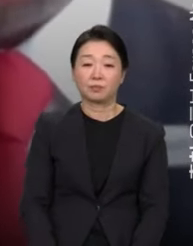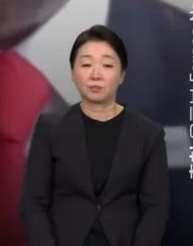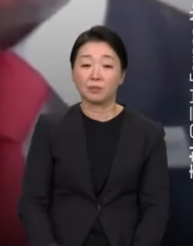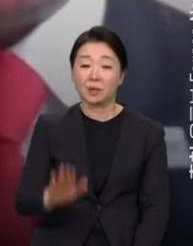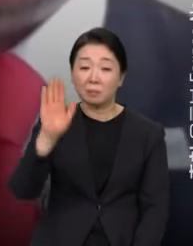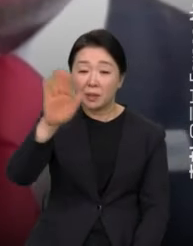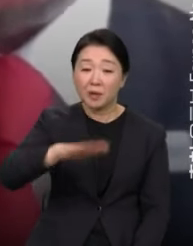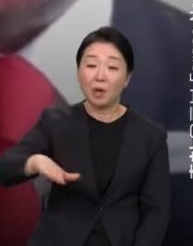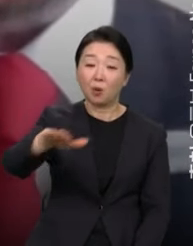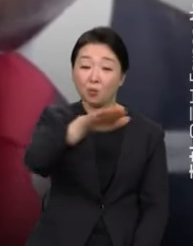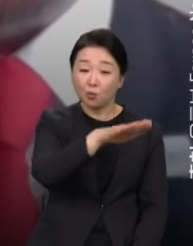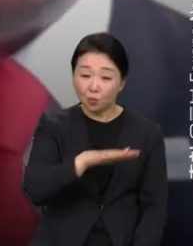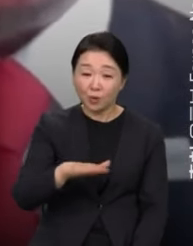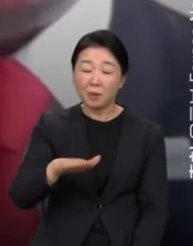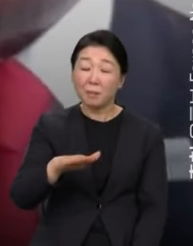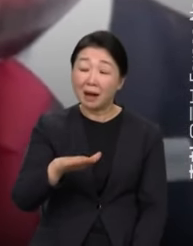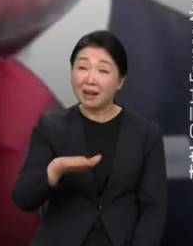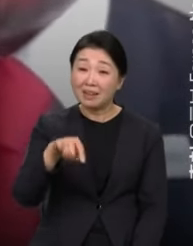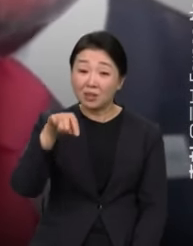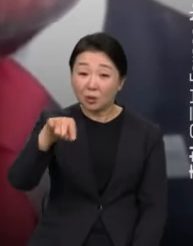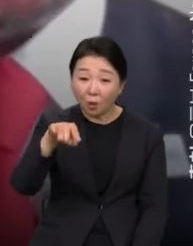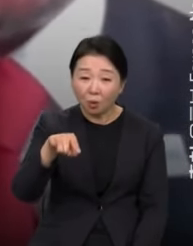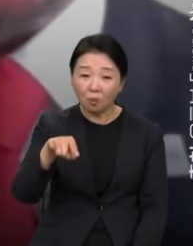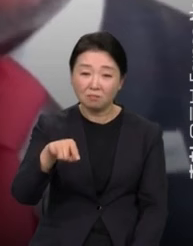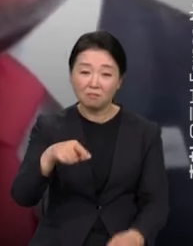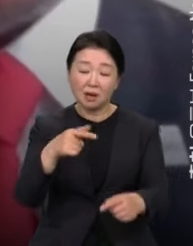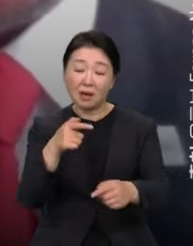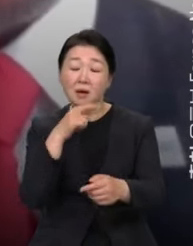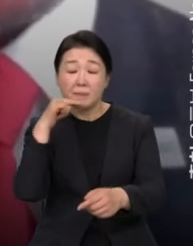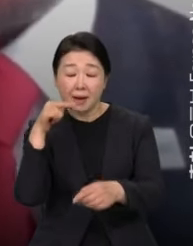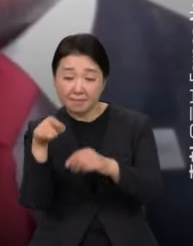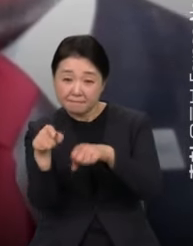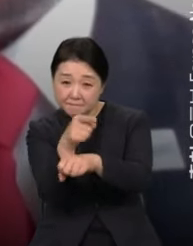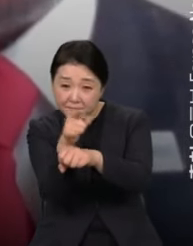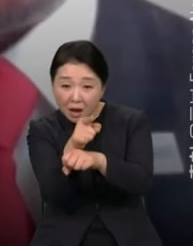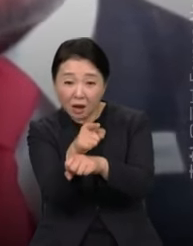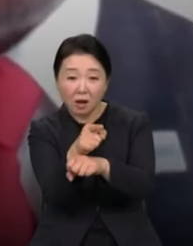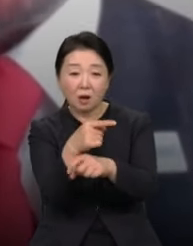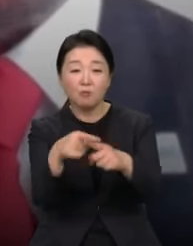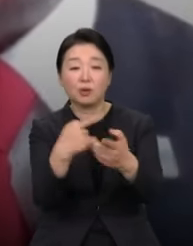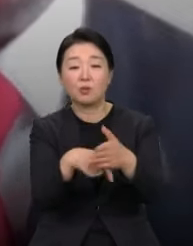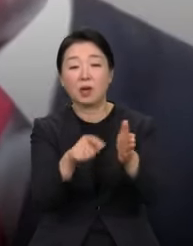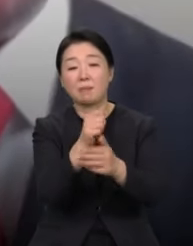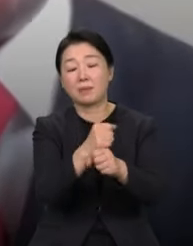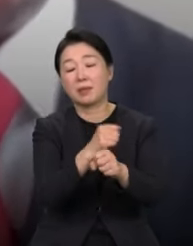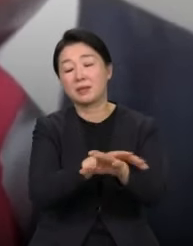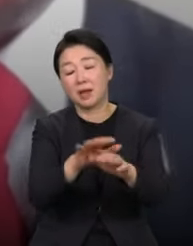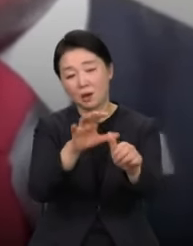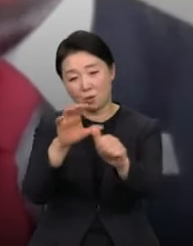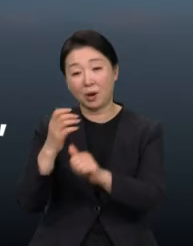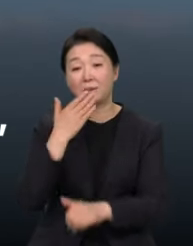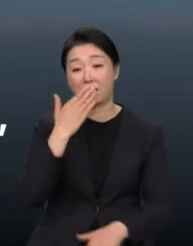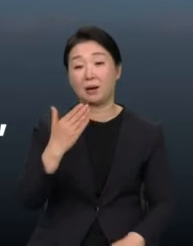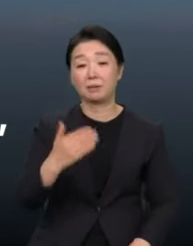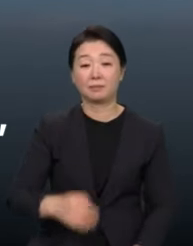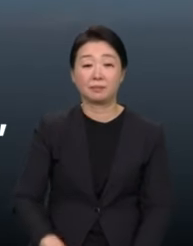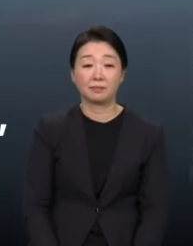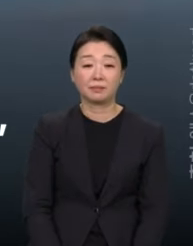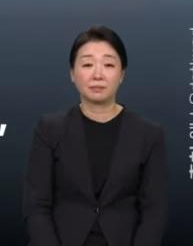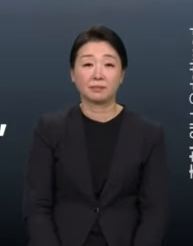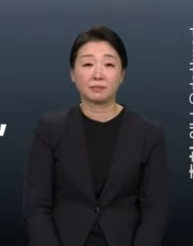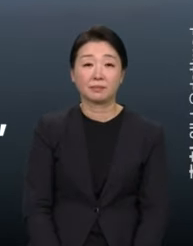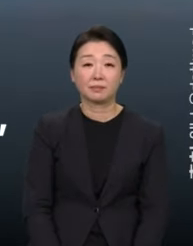and can be used by us in support of generating laser weapons for our own platforms in future.